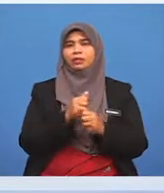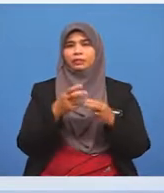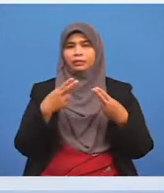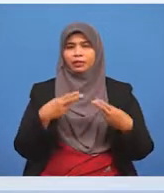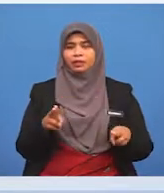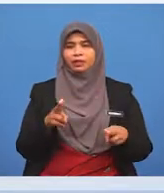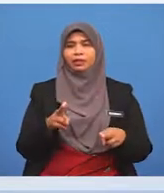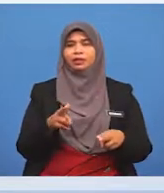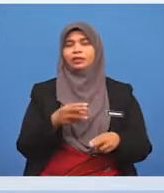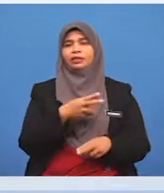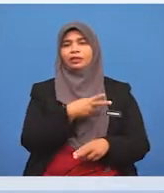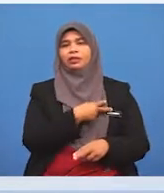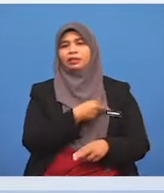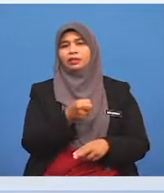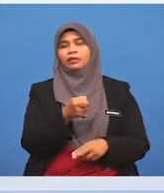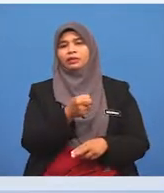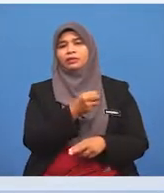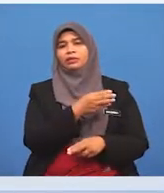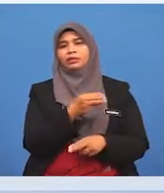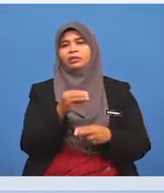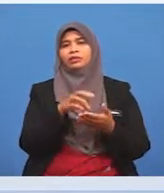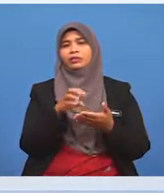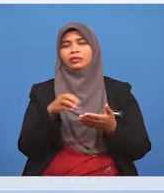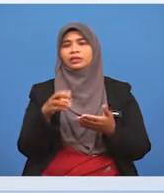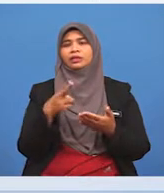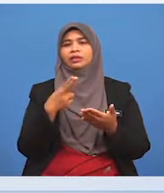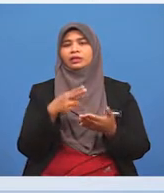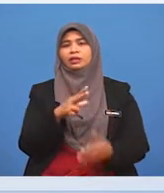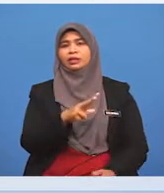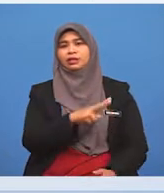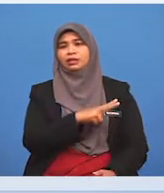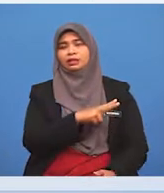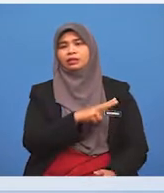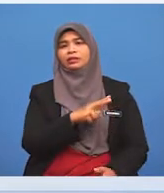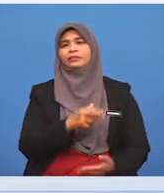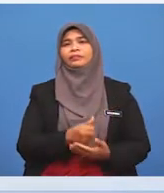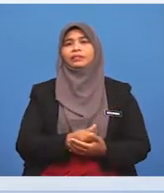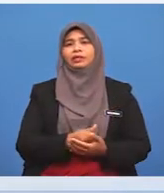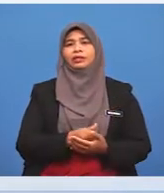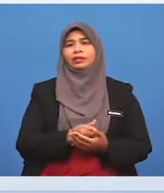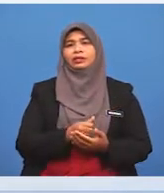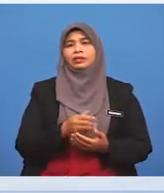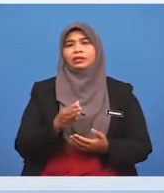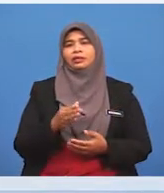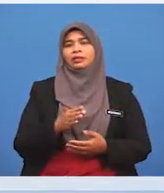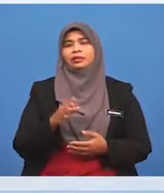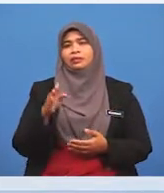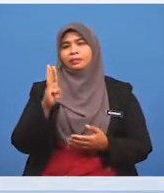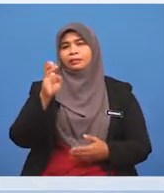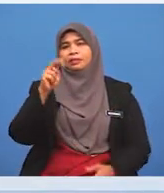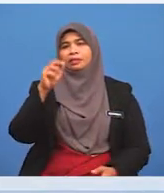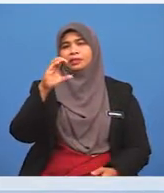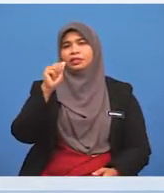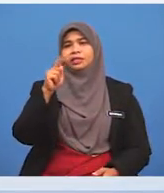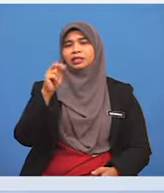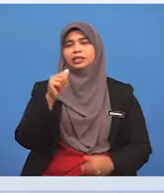kehilangan nyawa dan kerosakan harta benda. Bencana alam seperti tanah runtuh adalah